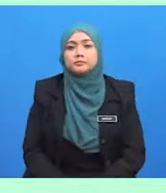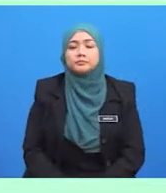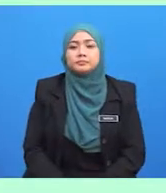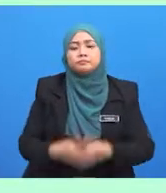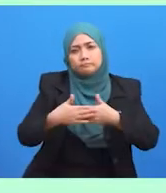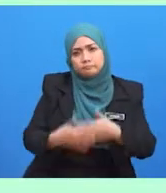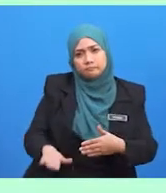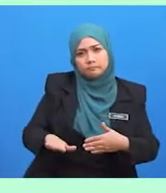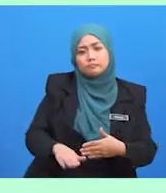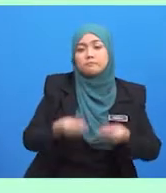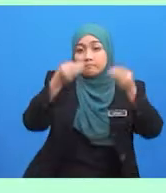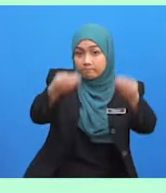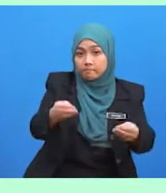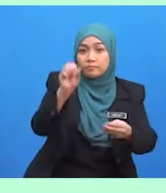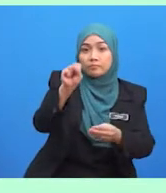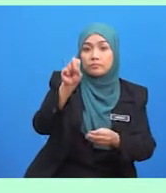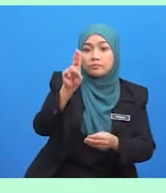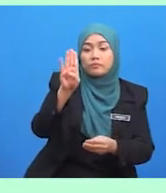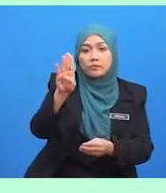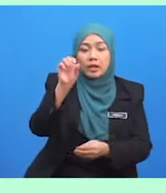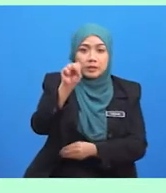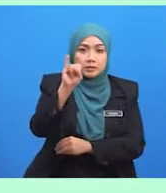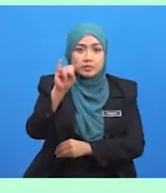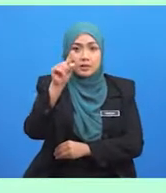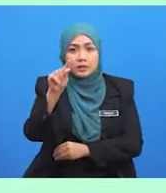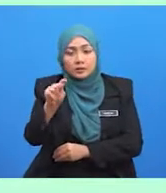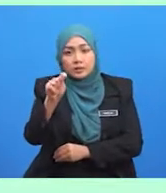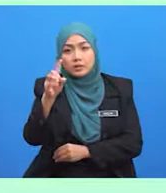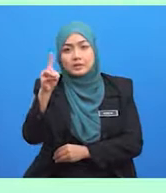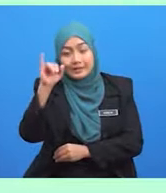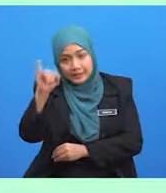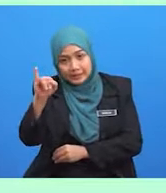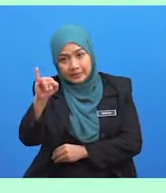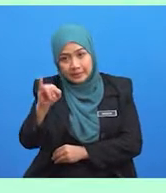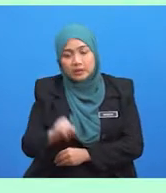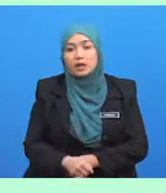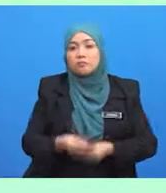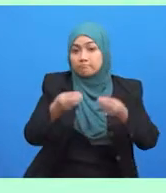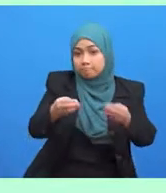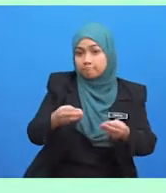Selepas pemberian subsidi, kuantiti beras yang diimport akan menurun,